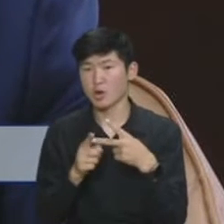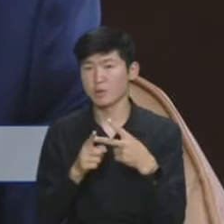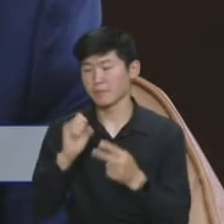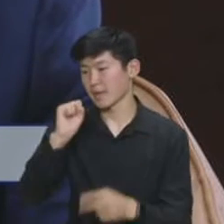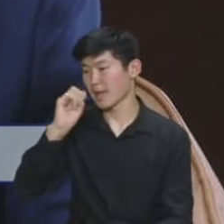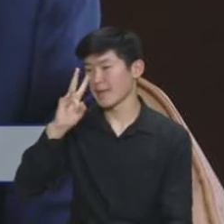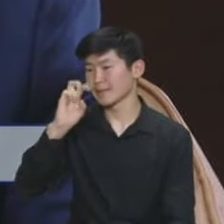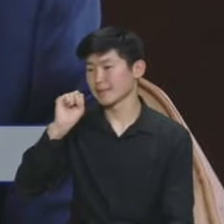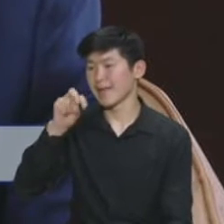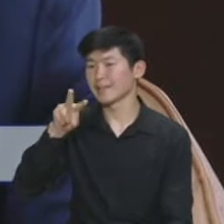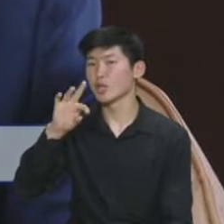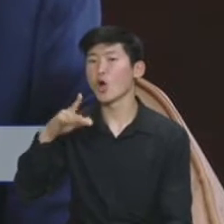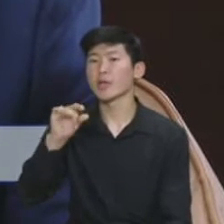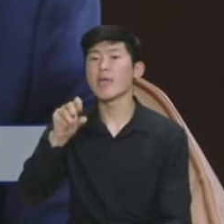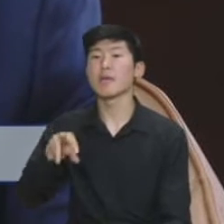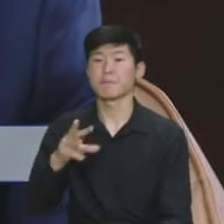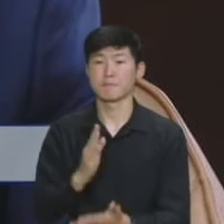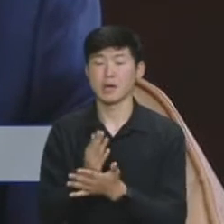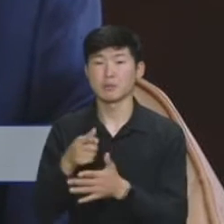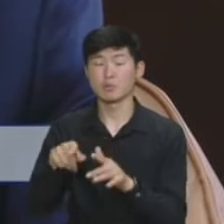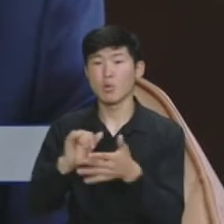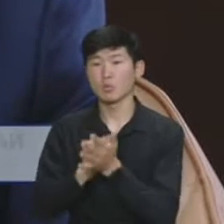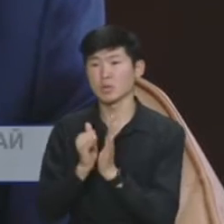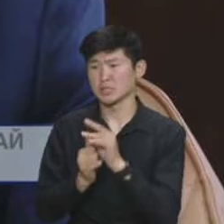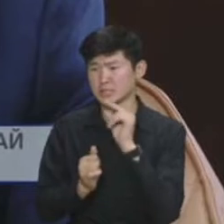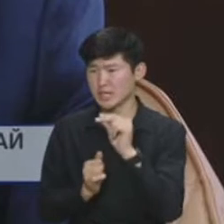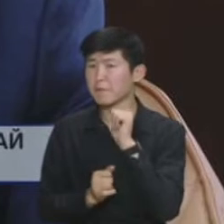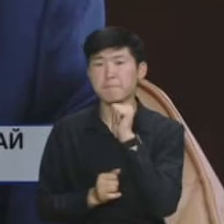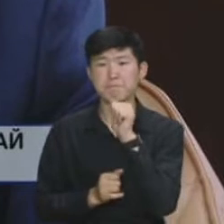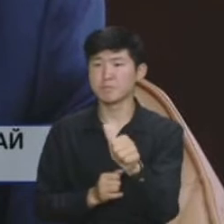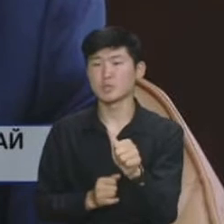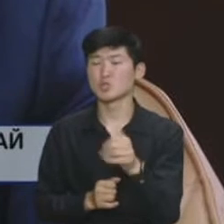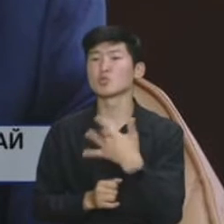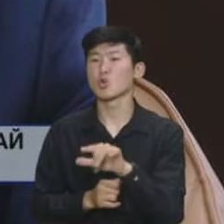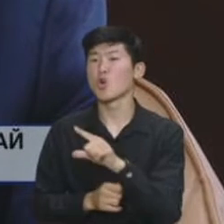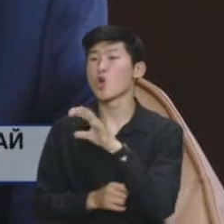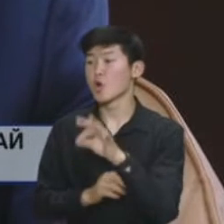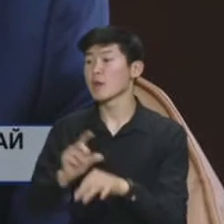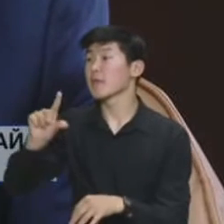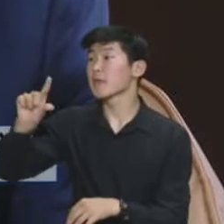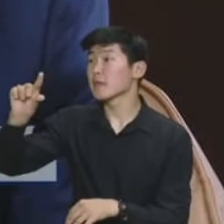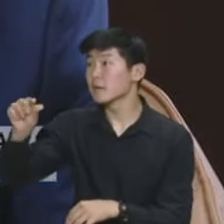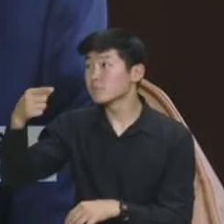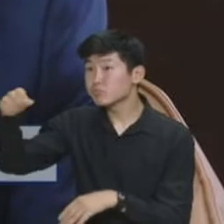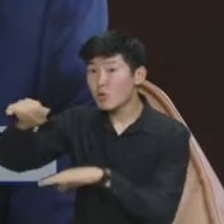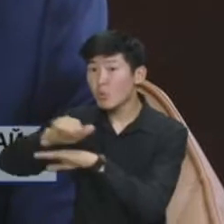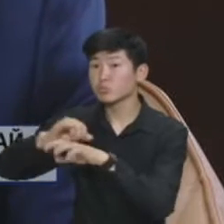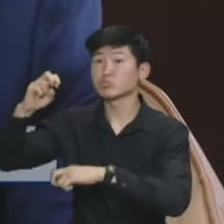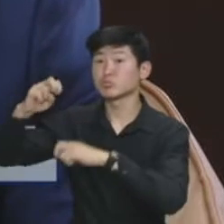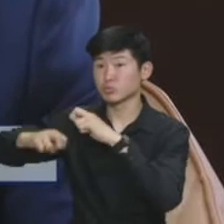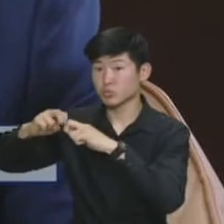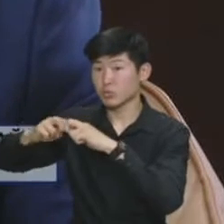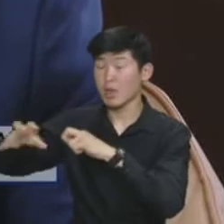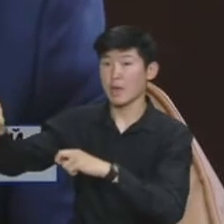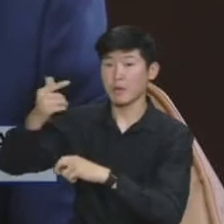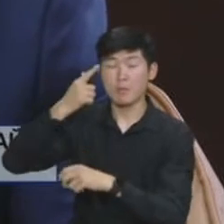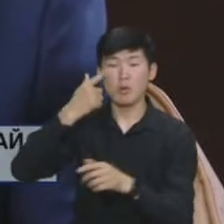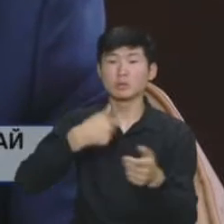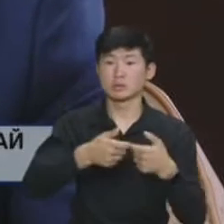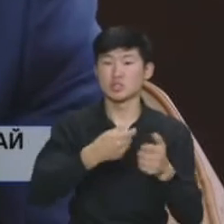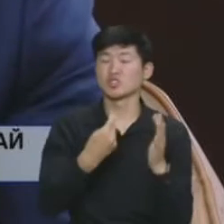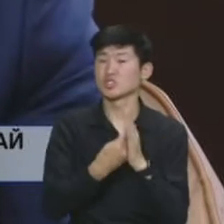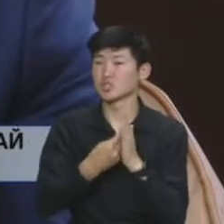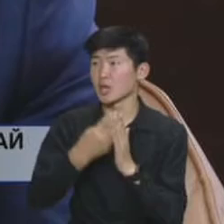бодоод аналог юм гэж байгаа даа. Энэ юу яг үл яг ориг юм биш. Өвөр одоо хямдхан үртгэлтэй улс оронд үйлдвэрлэгдэд Монгол царагдаад.